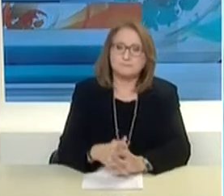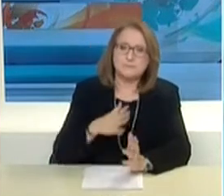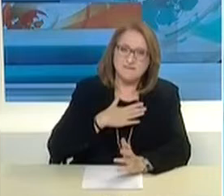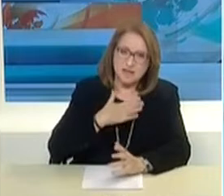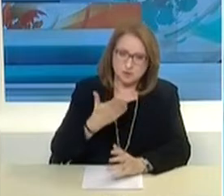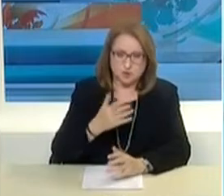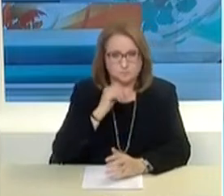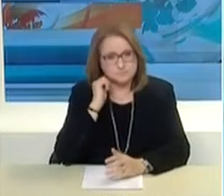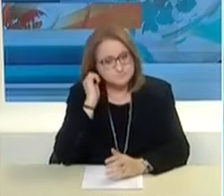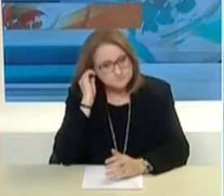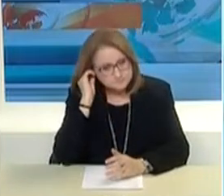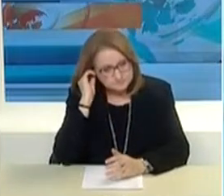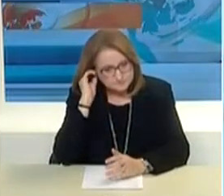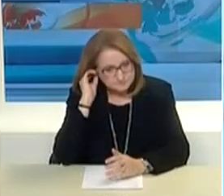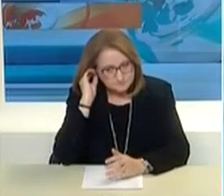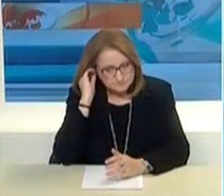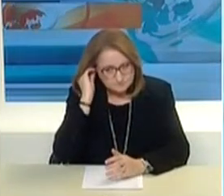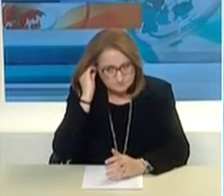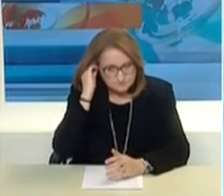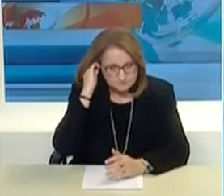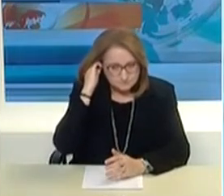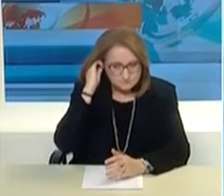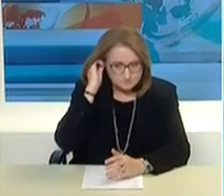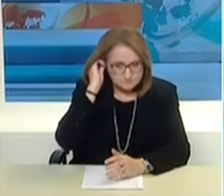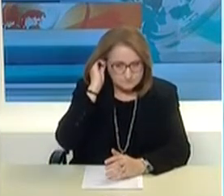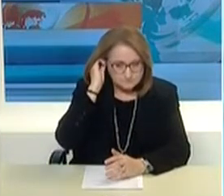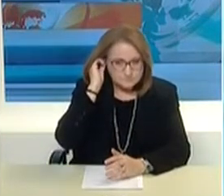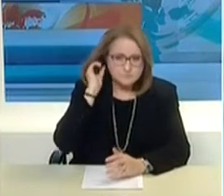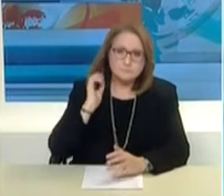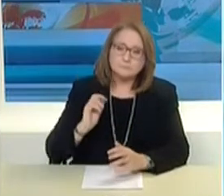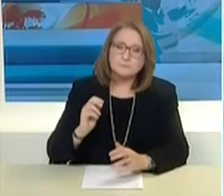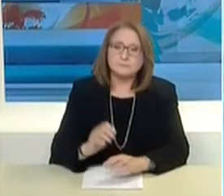Ευχαριστούμε, κύριε καθηγητά. Το λόγο έχει ο κύριος Χαρδαλιάς.